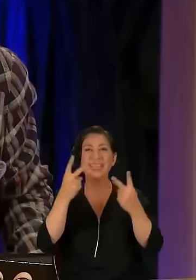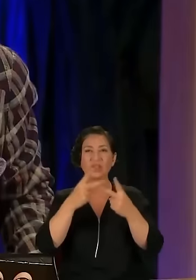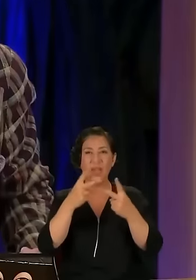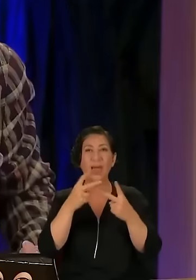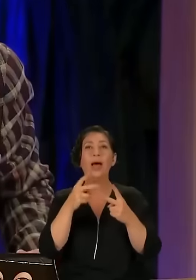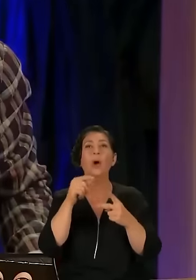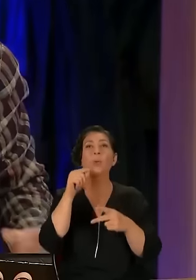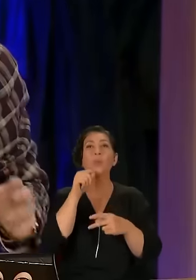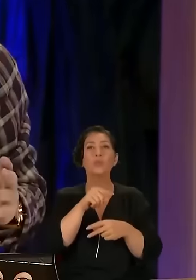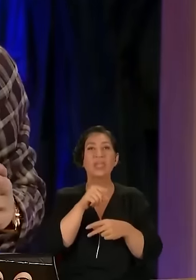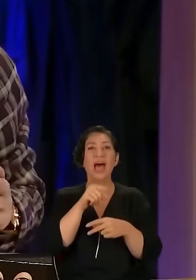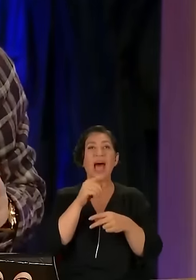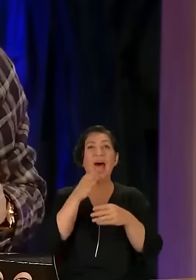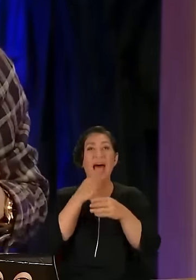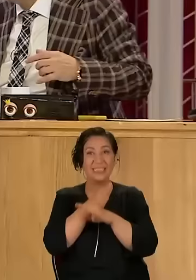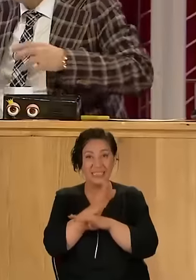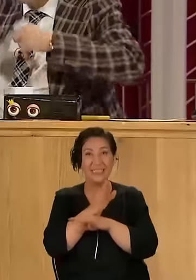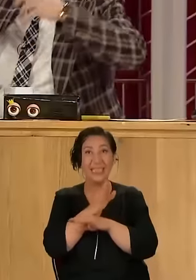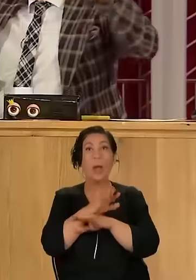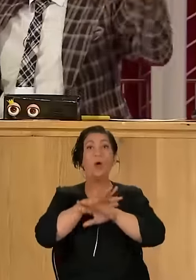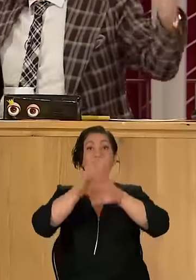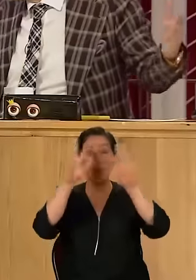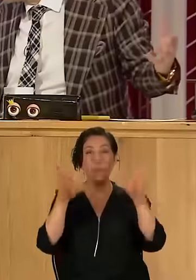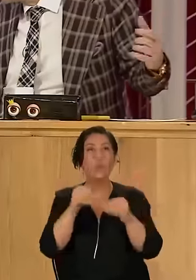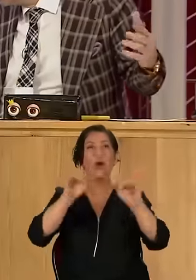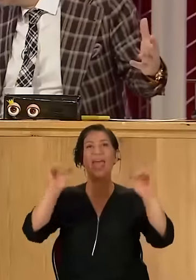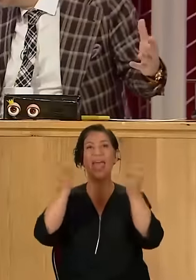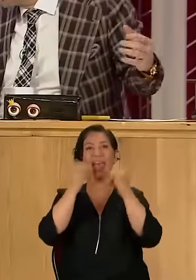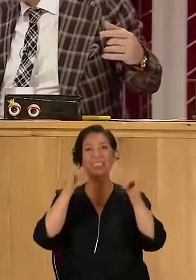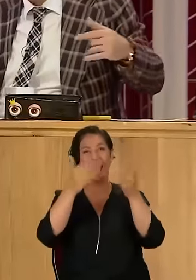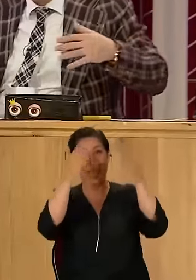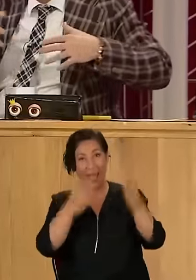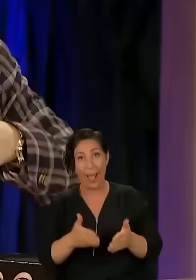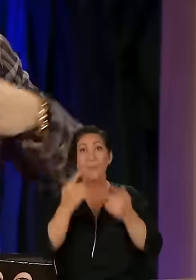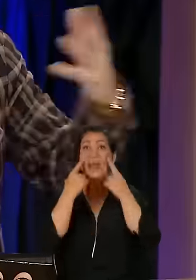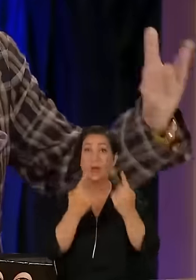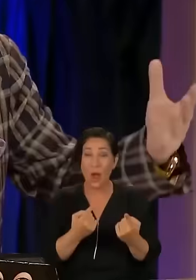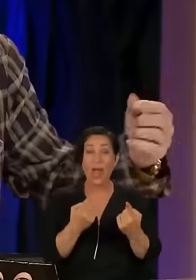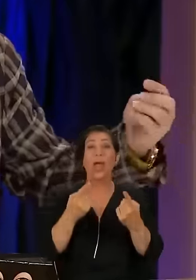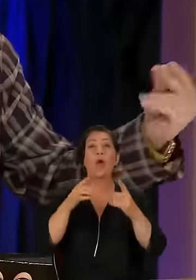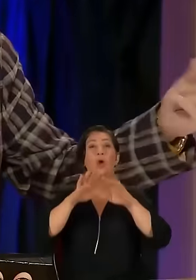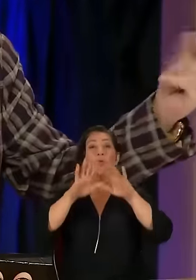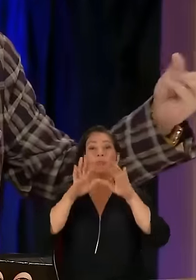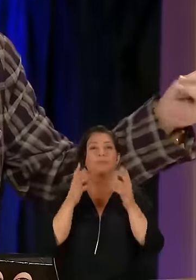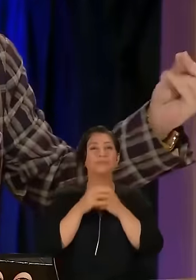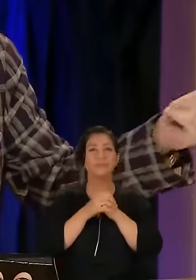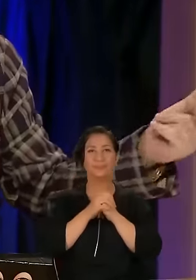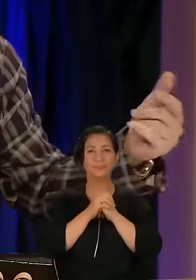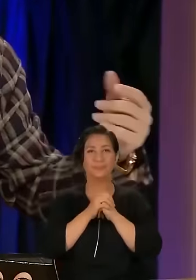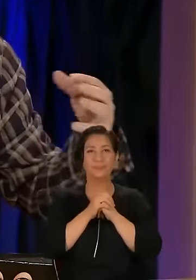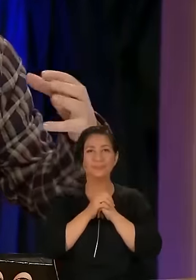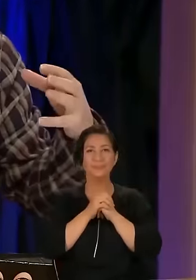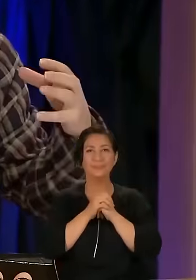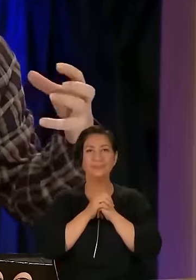ve burada... Aslında bütün bu şen şakrak haline rağmen, bütün bu